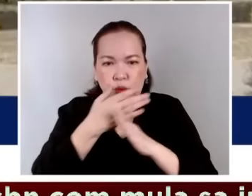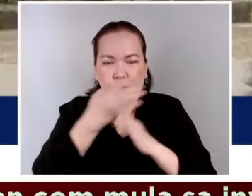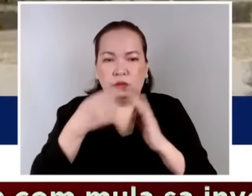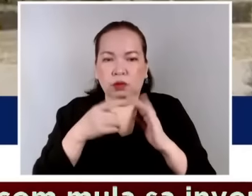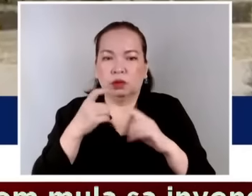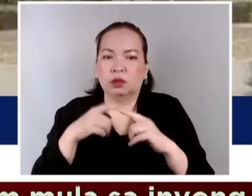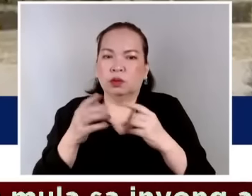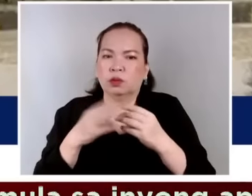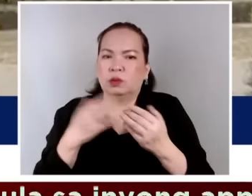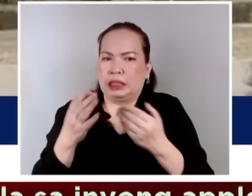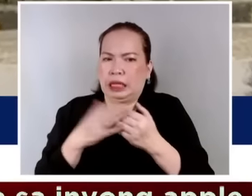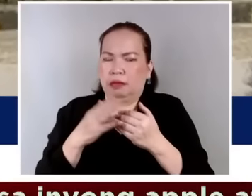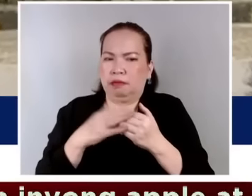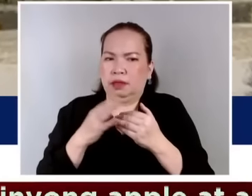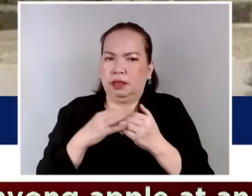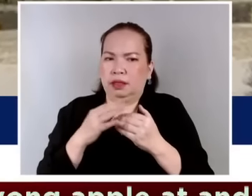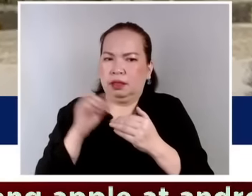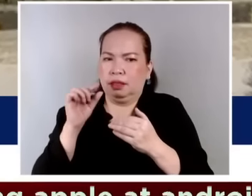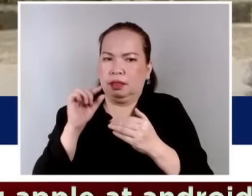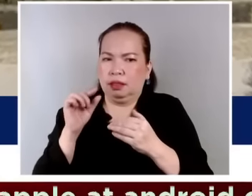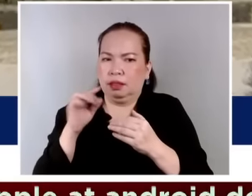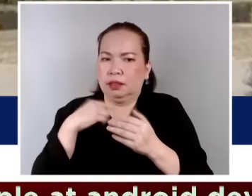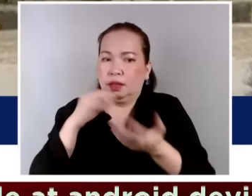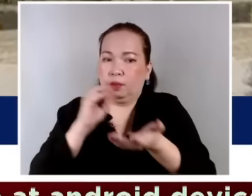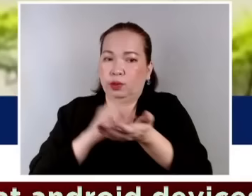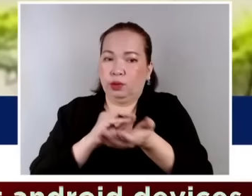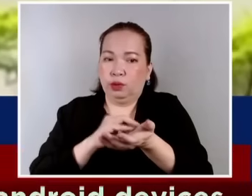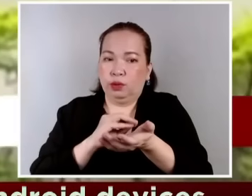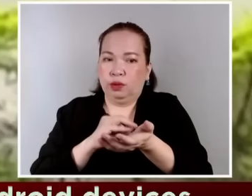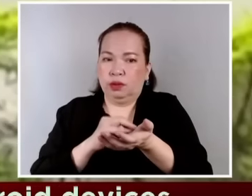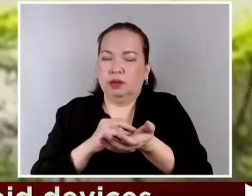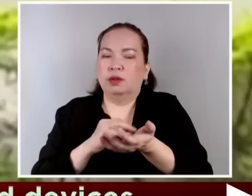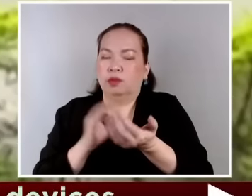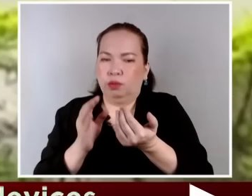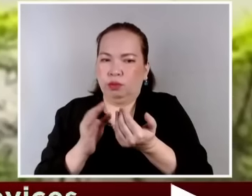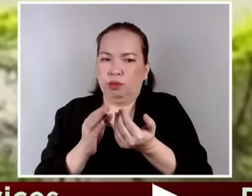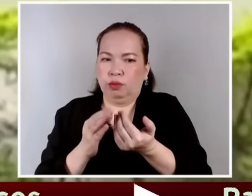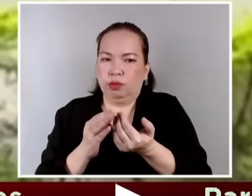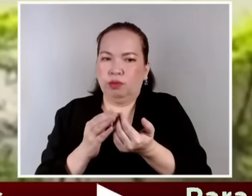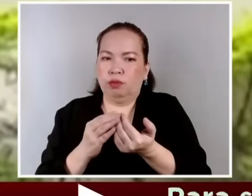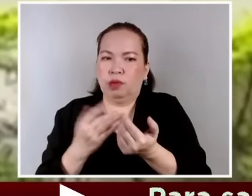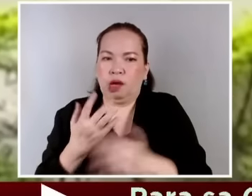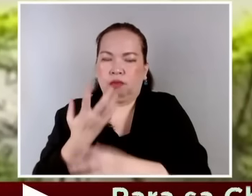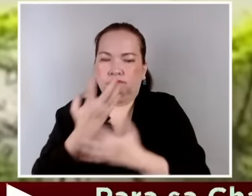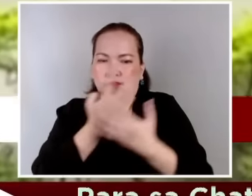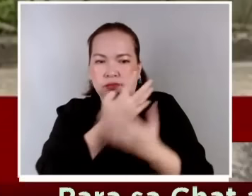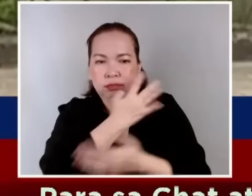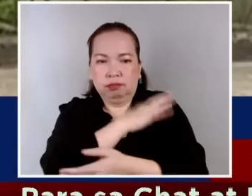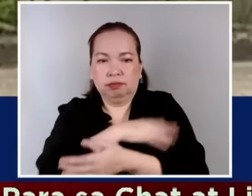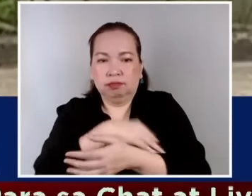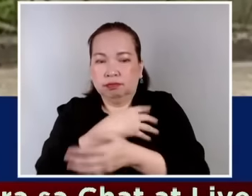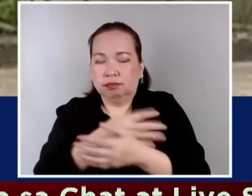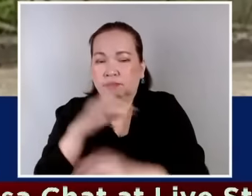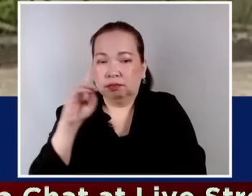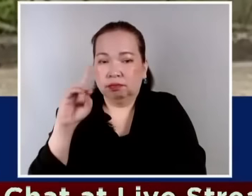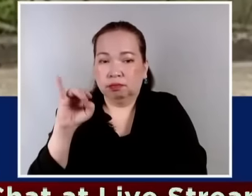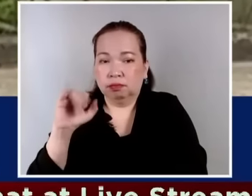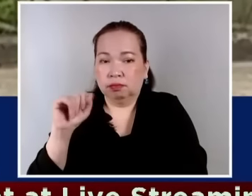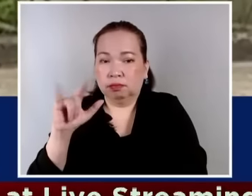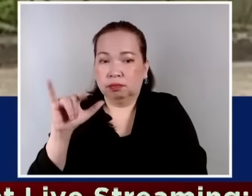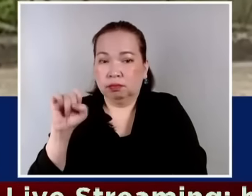lang daw po yata, parang yung pantog ko na po. Idealisis nila ako, tapos wala pang